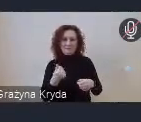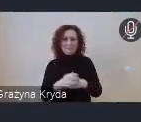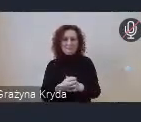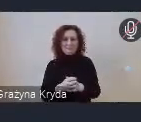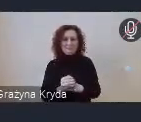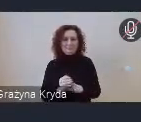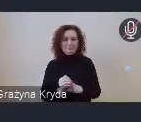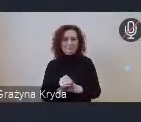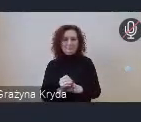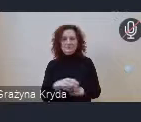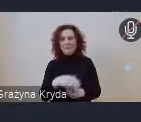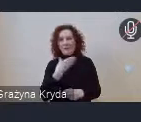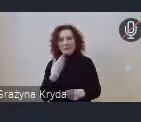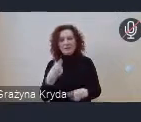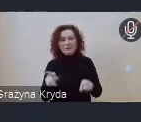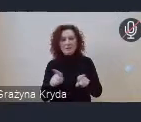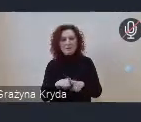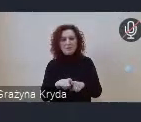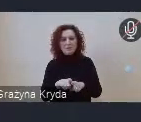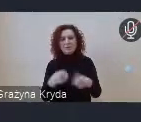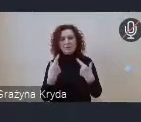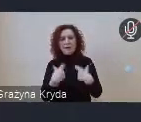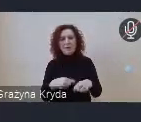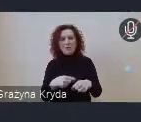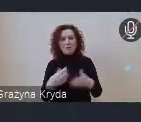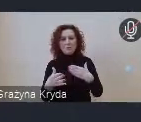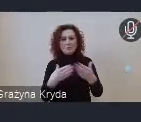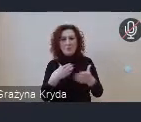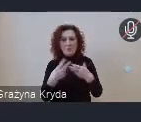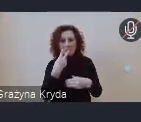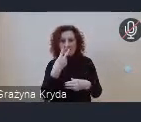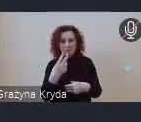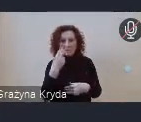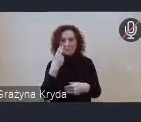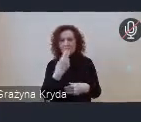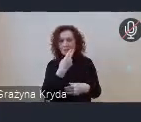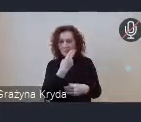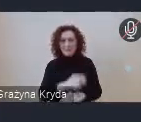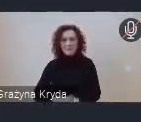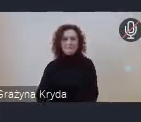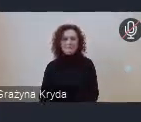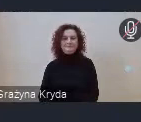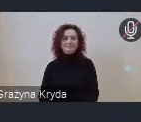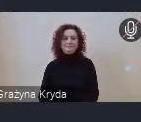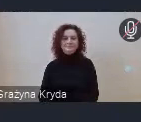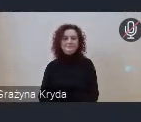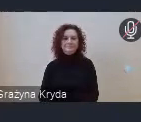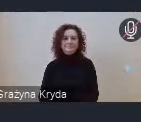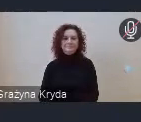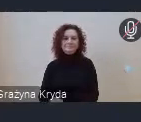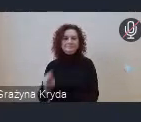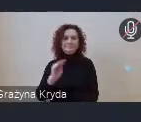brak też oznaczać dla osób słabowidzących i niewidomych to jeszcze wrócę tutaj do zdjęcia i zanim pójdę dalej to jeszcze o tym opowiem